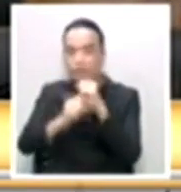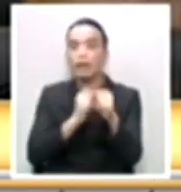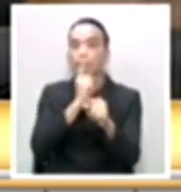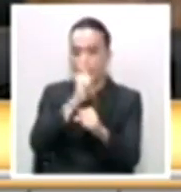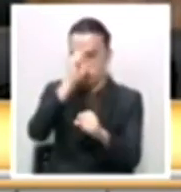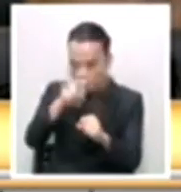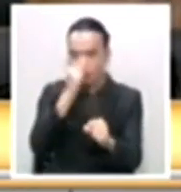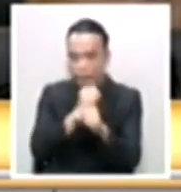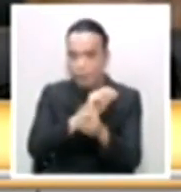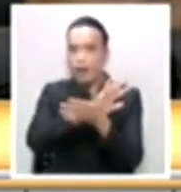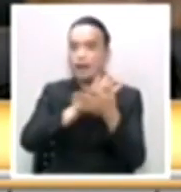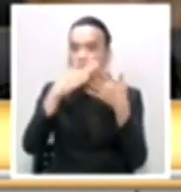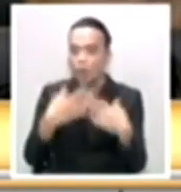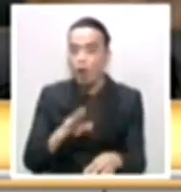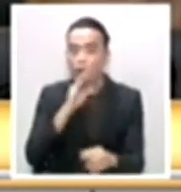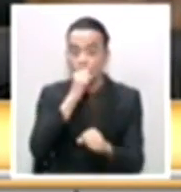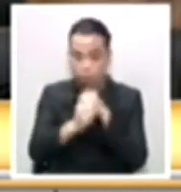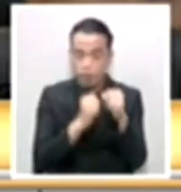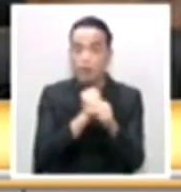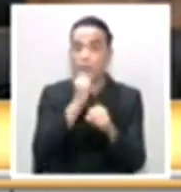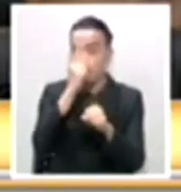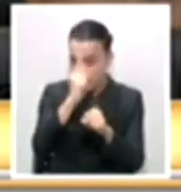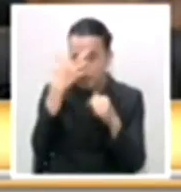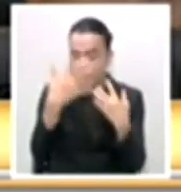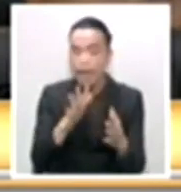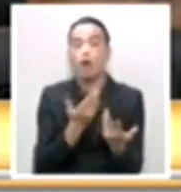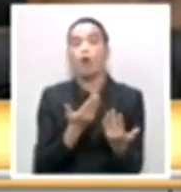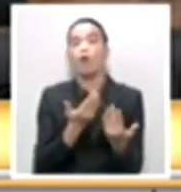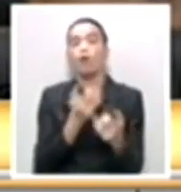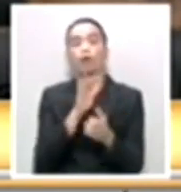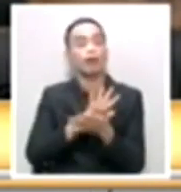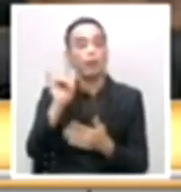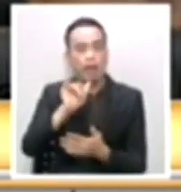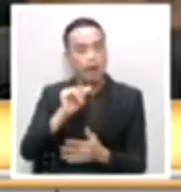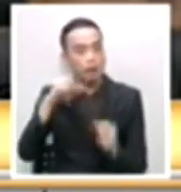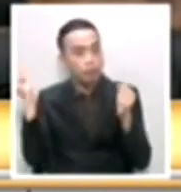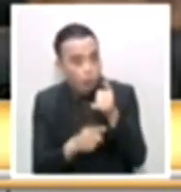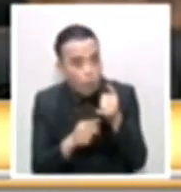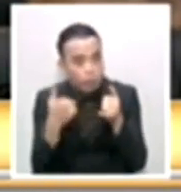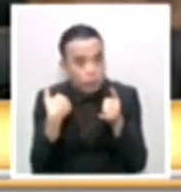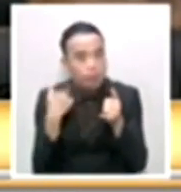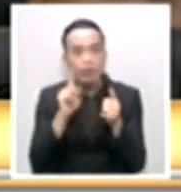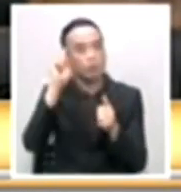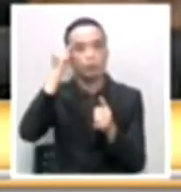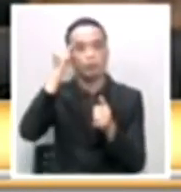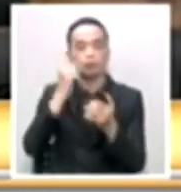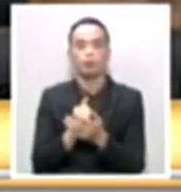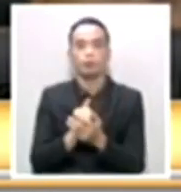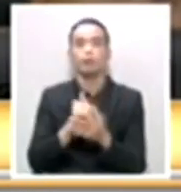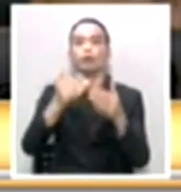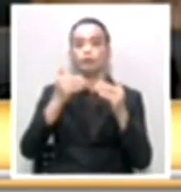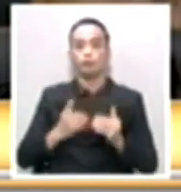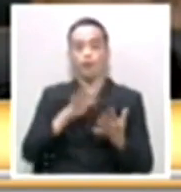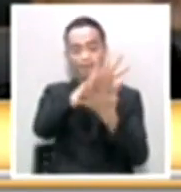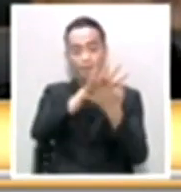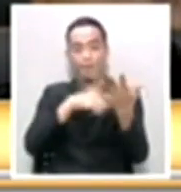ผมก็ยังไม่ทราบว่าจะมีบทลงโทษอะไรเพราะไม่ได้ระบุไว้ในพ.ร.บ.นะครับปกติแล้วการจัดทำผังเมืองจะต้องจ้